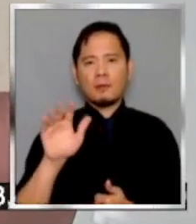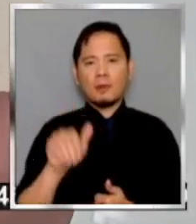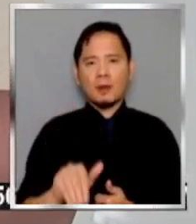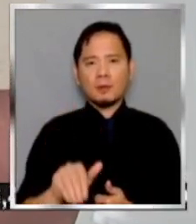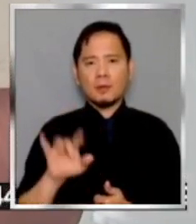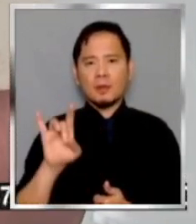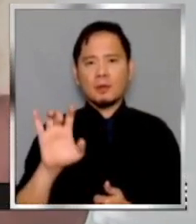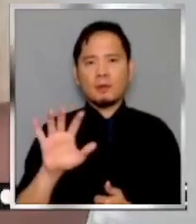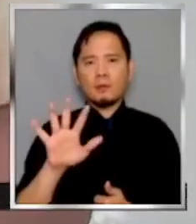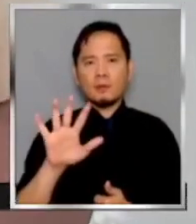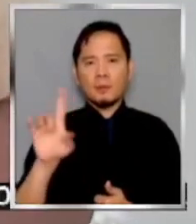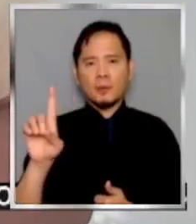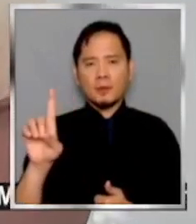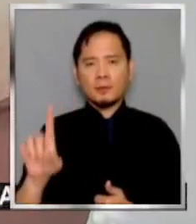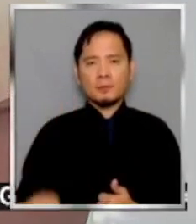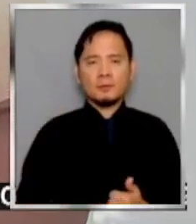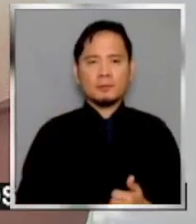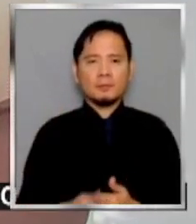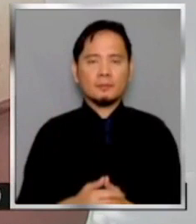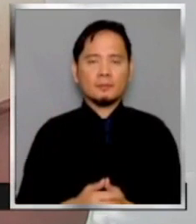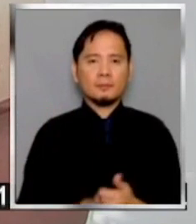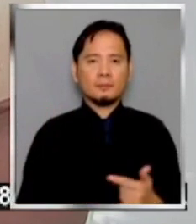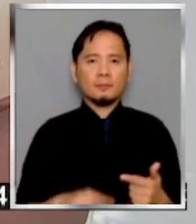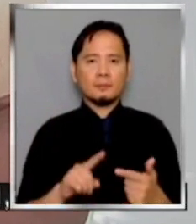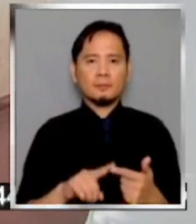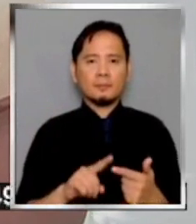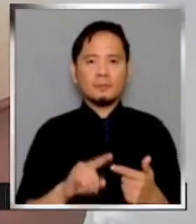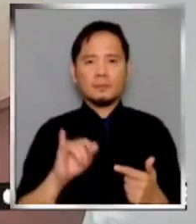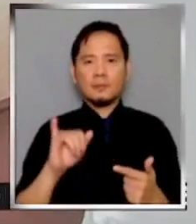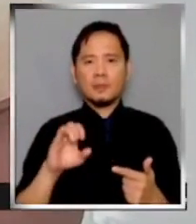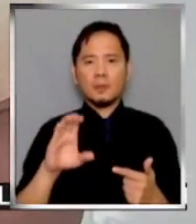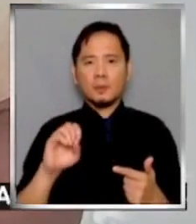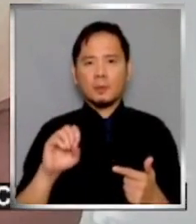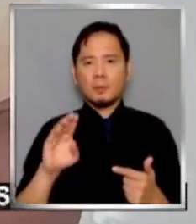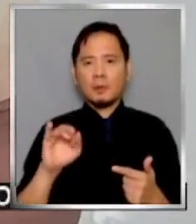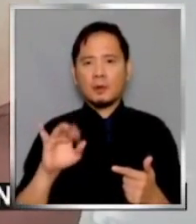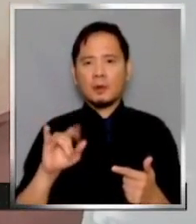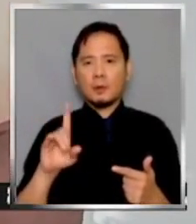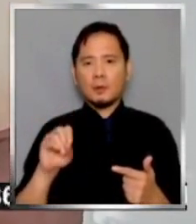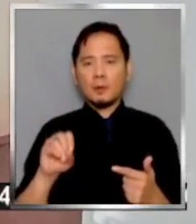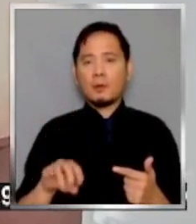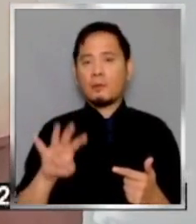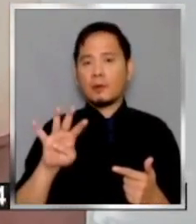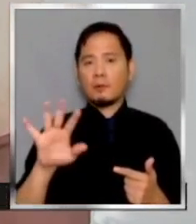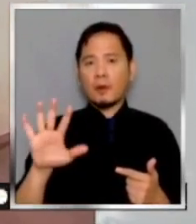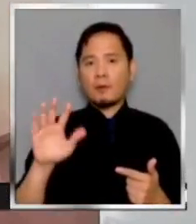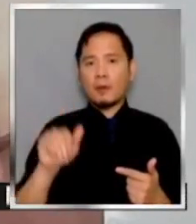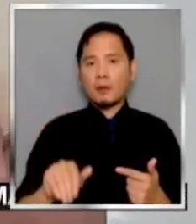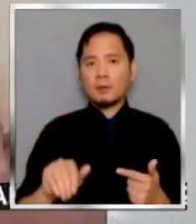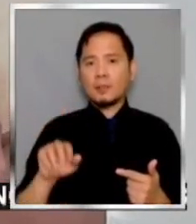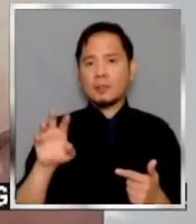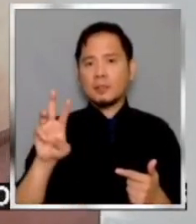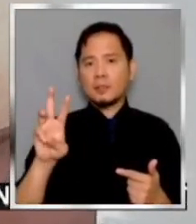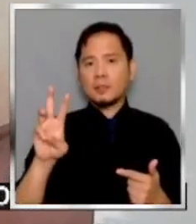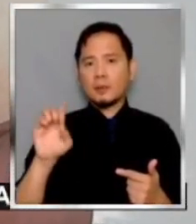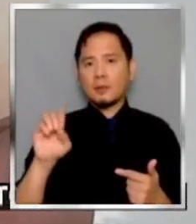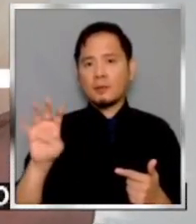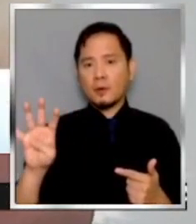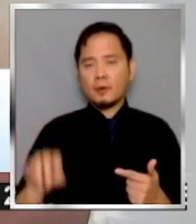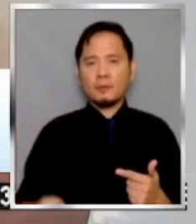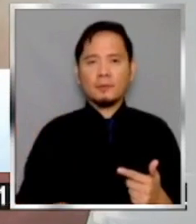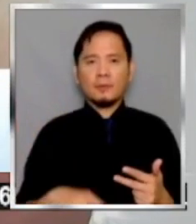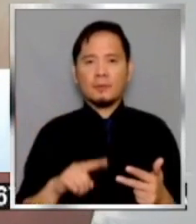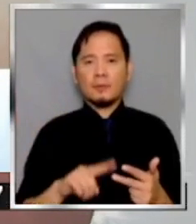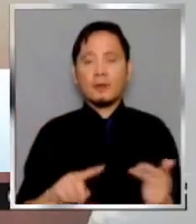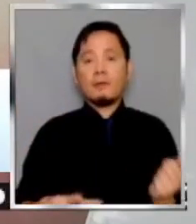335,851 votes. Pumapangalawa si Io Bernardo na may 45,604 votes, no? Para sa Vice Mayor naman,